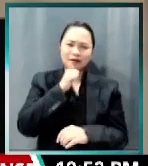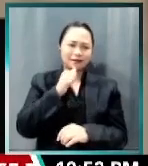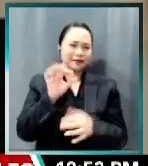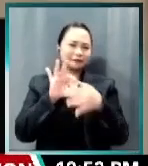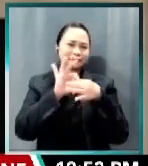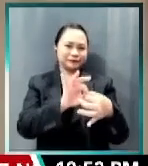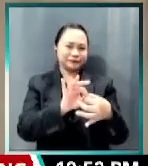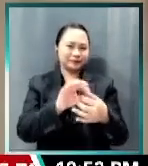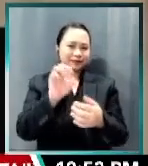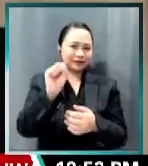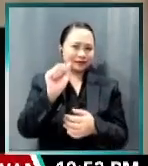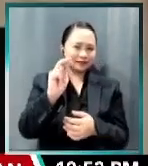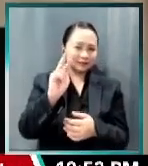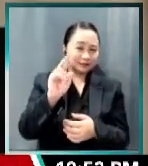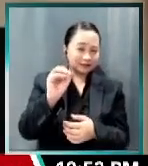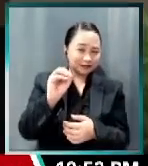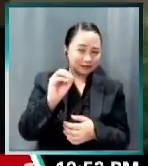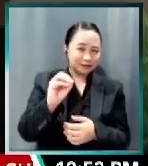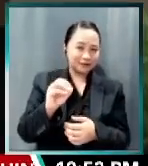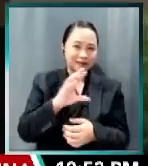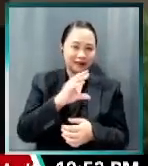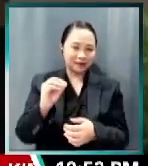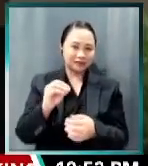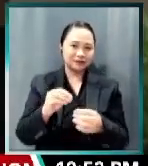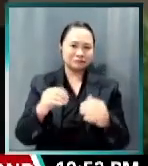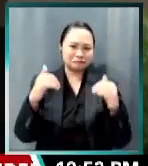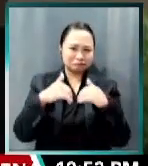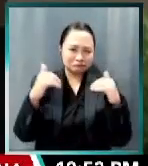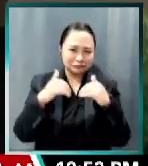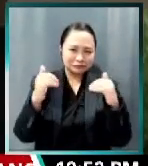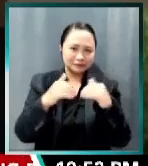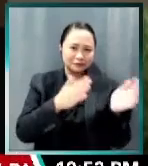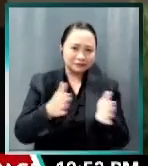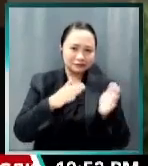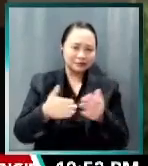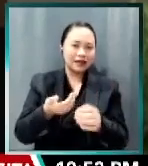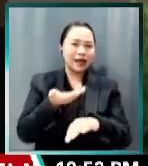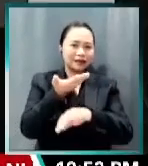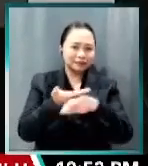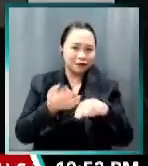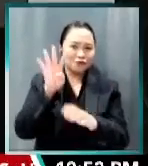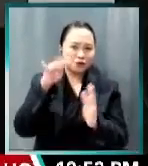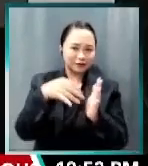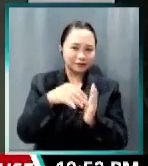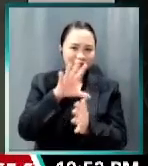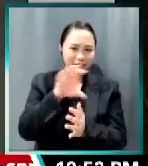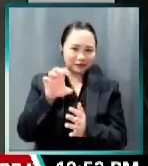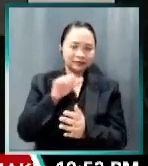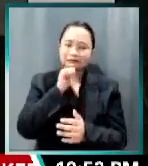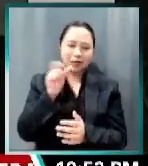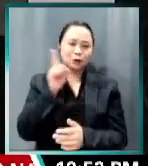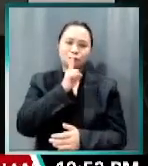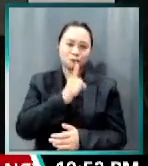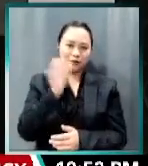na nag-organisa umano ng isang meet and greet noong Marso at naniningil ng 4,500 pesos. Anya, isa